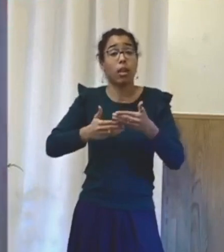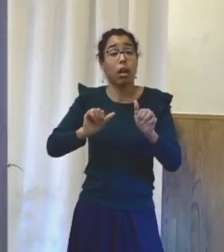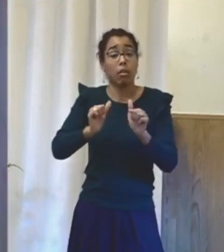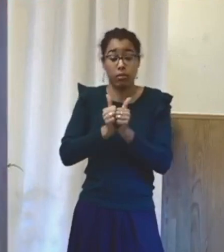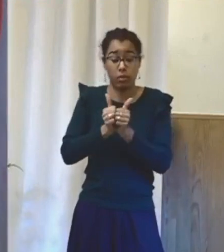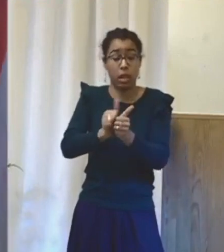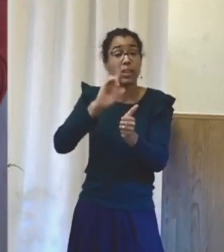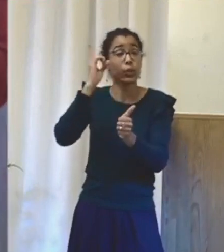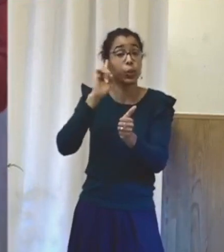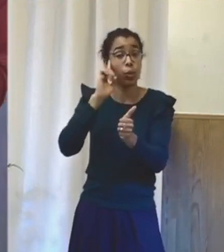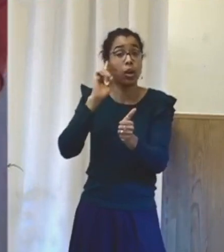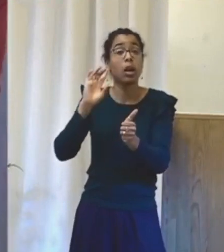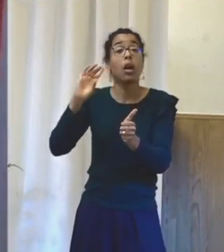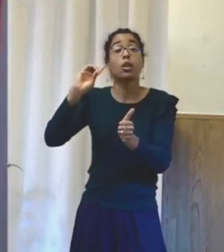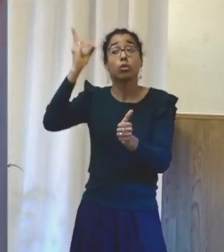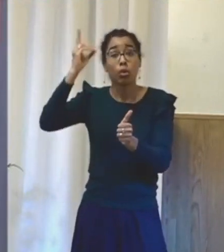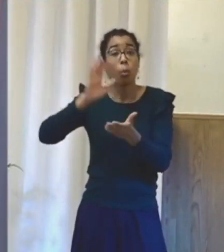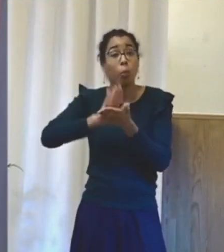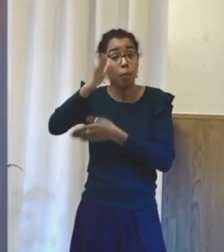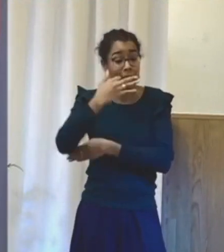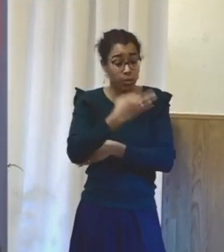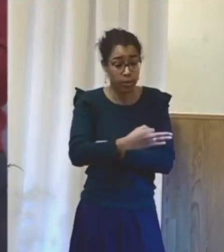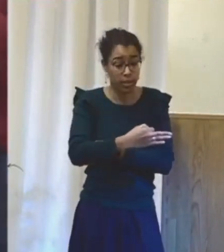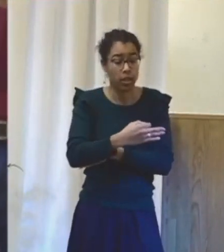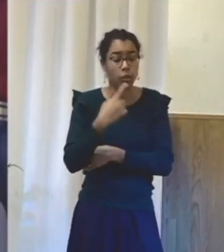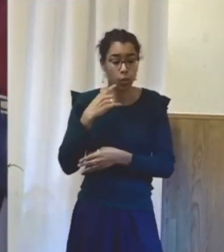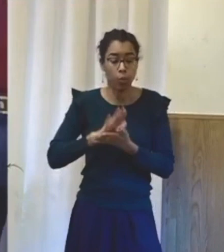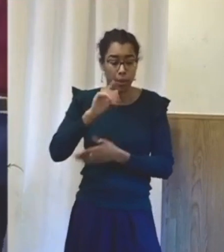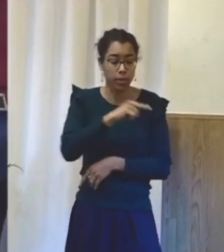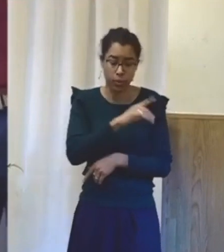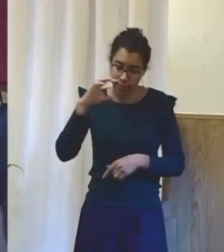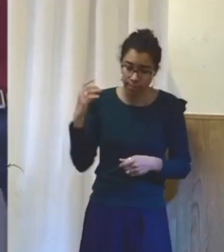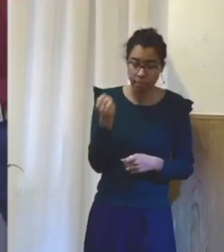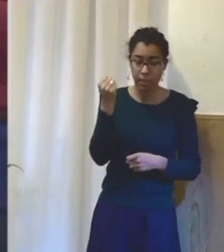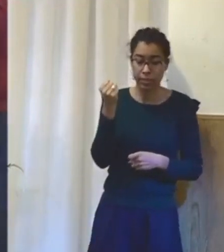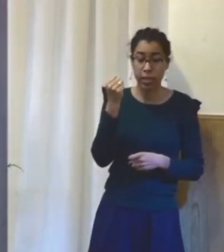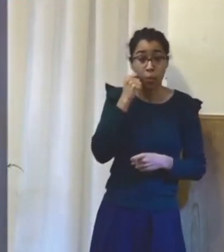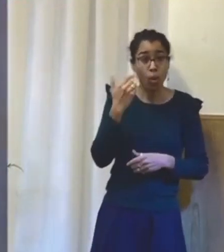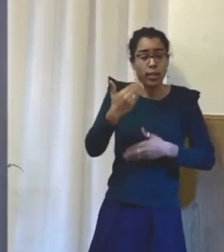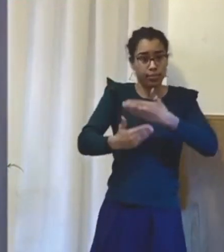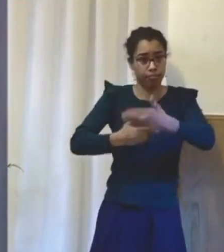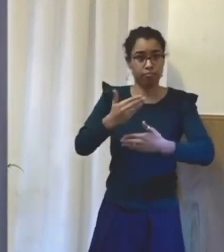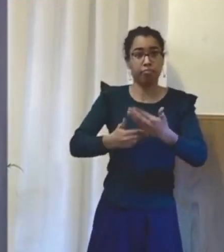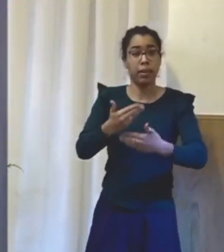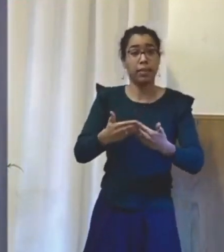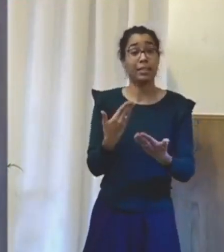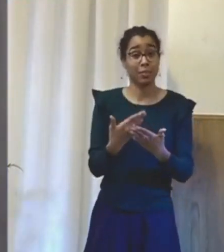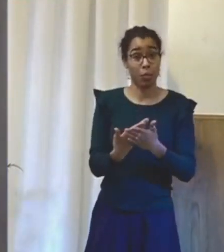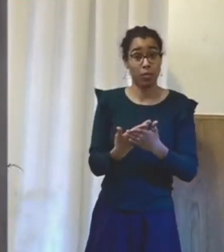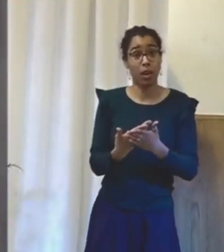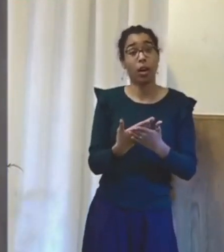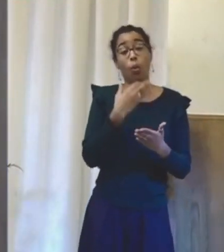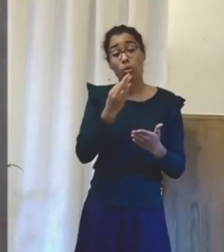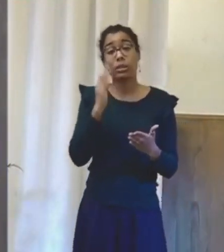promesse. Il s'est appuyé sur cette parole pour qu'il puisse aller de l'avant. Et c'est pourquoi il est dit par